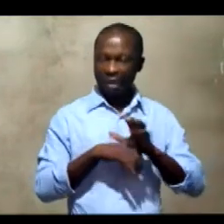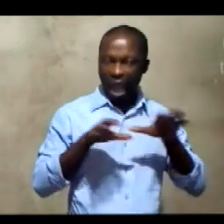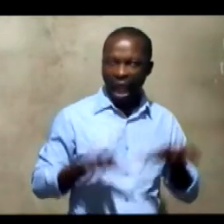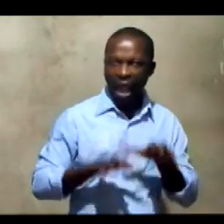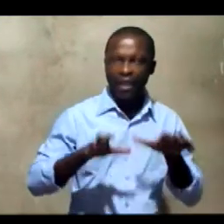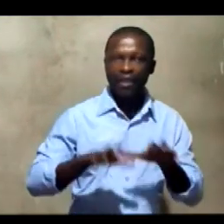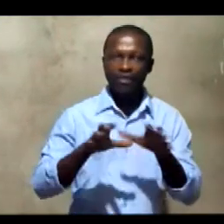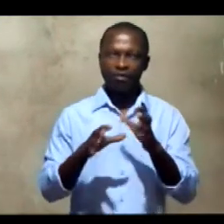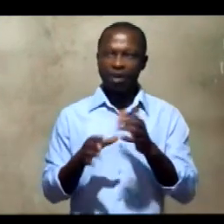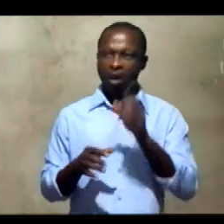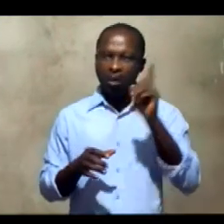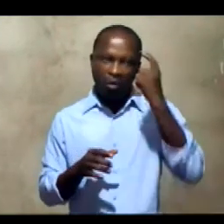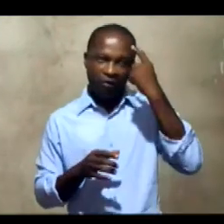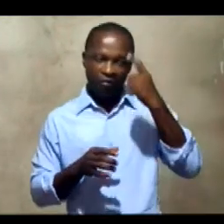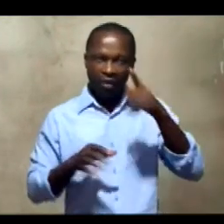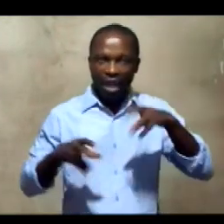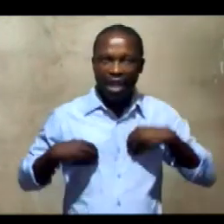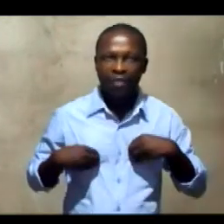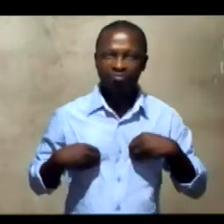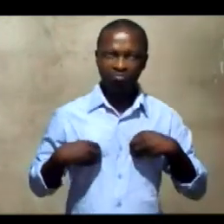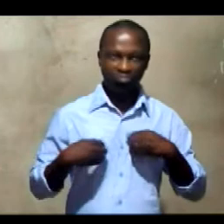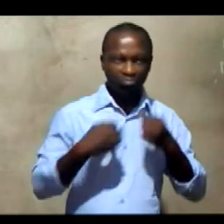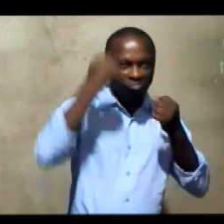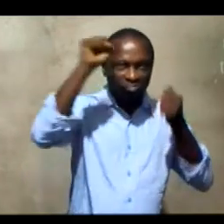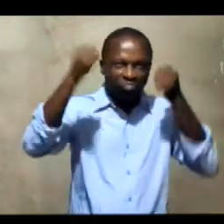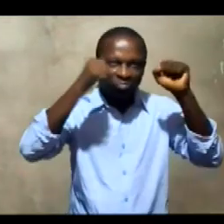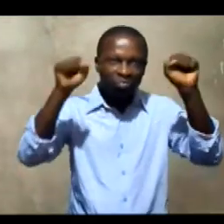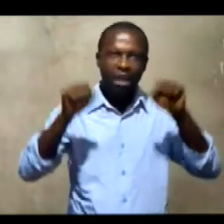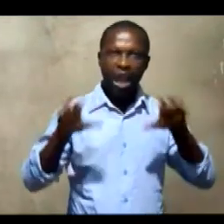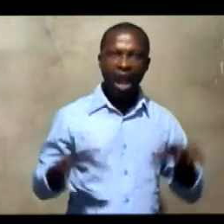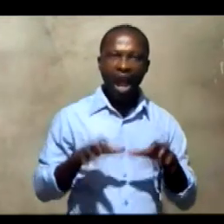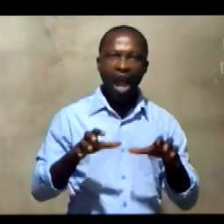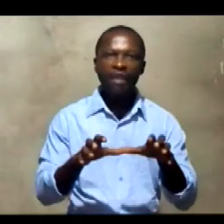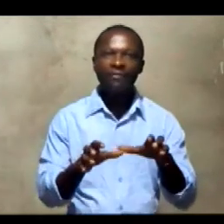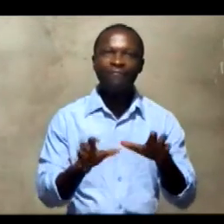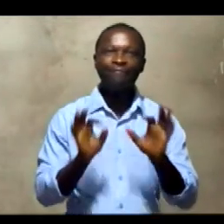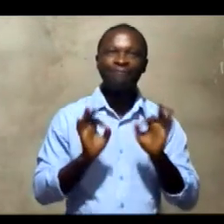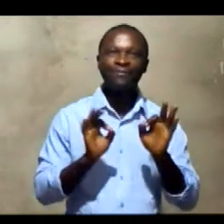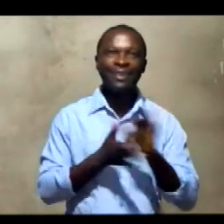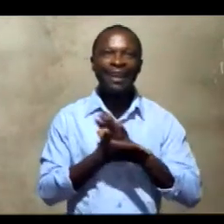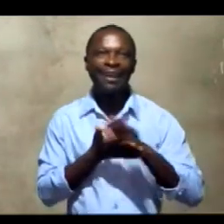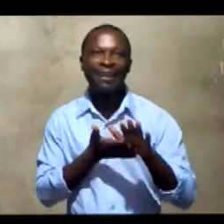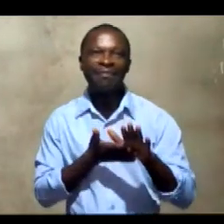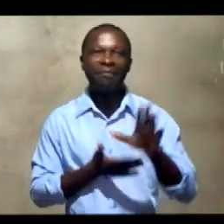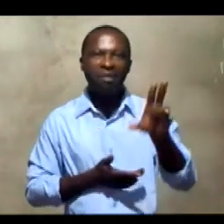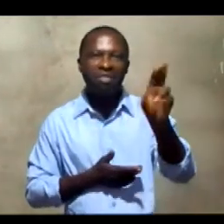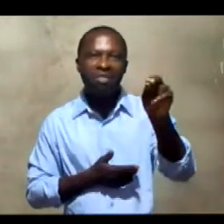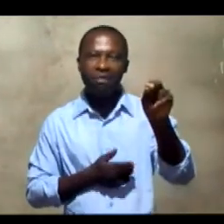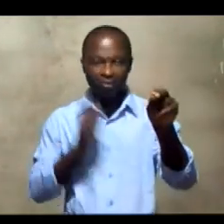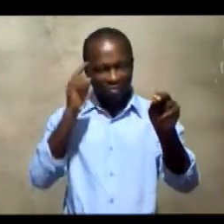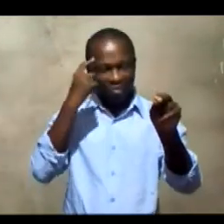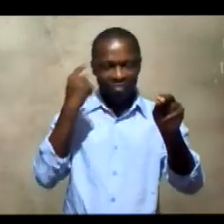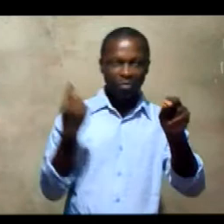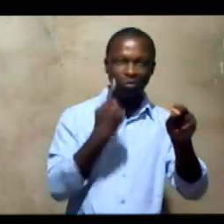la captation des ressources étatiques par le parti dirigeant. Dans cette optique, le MRC relève une